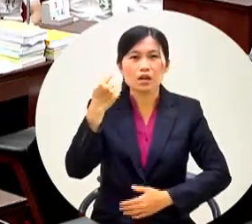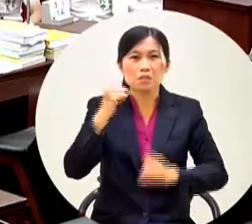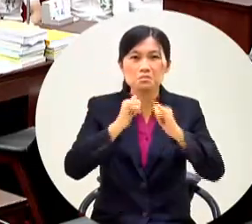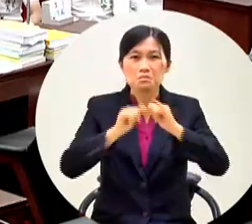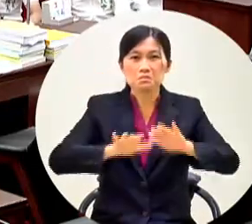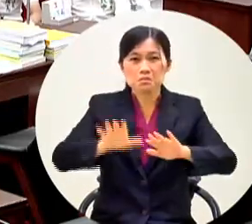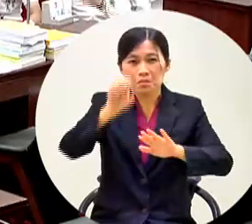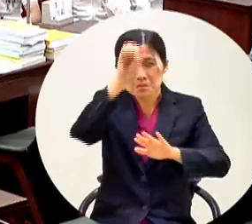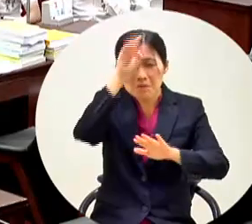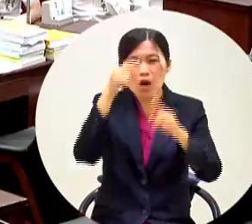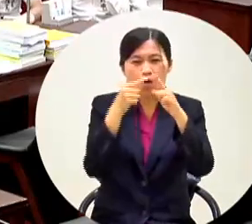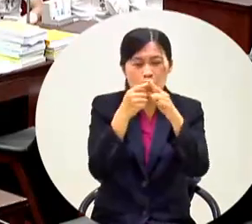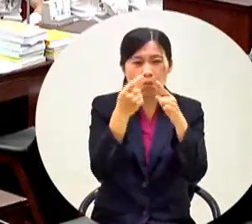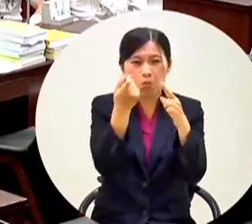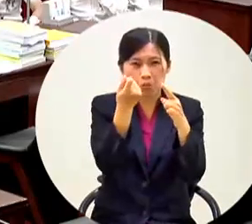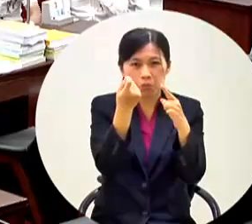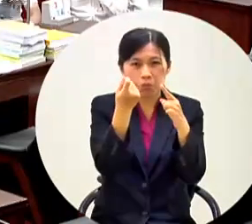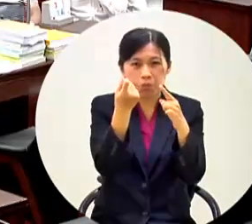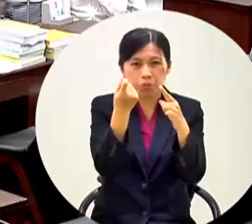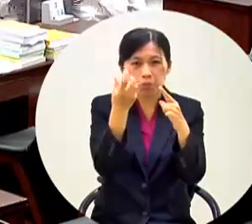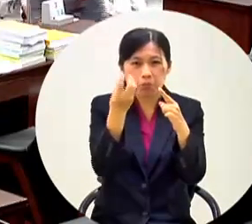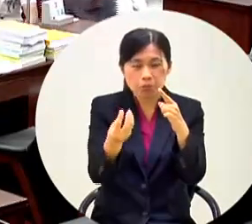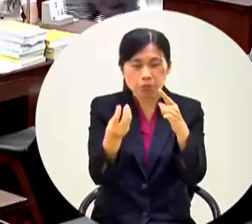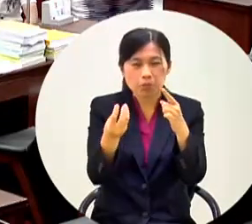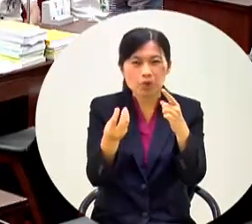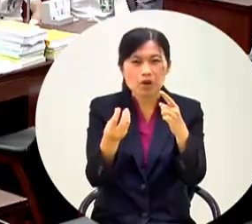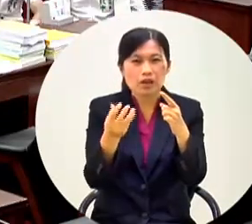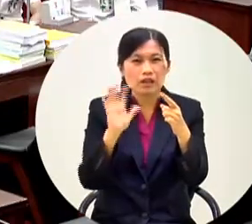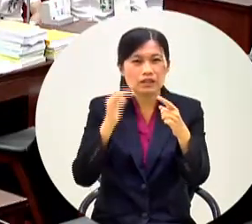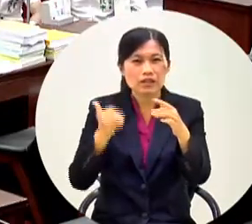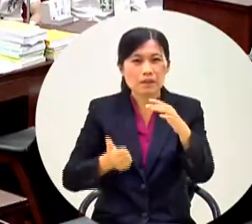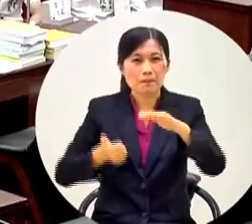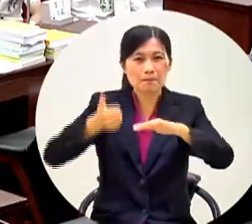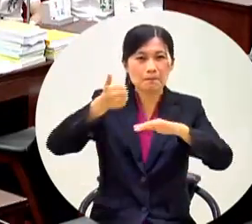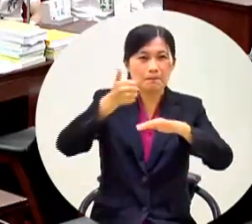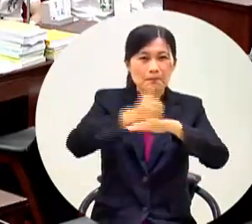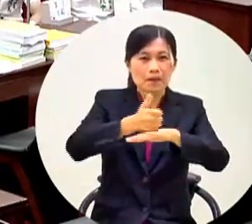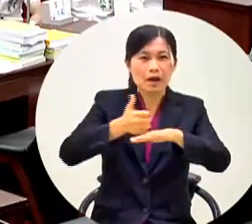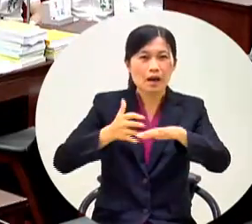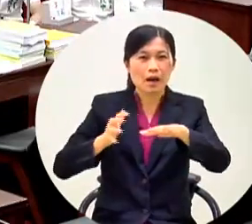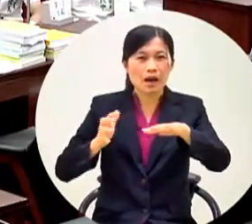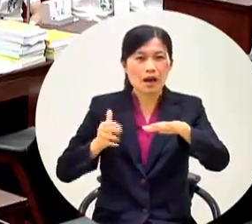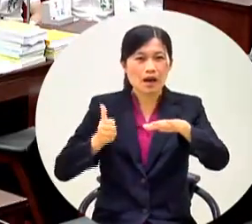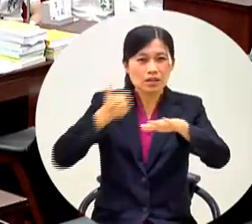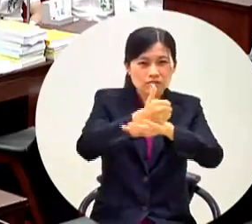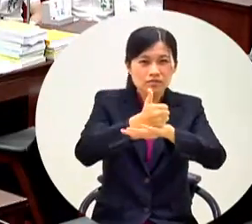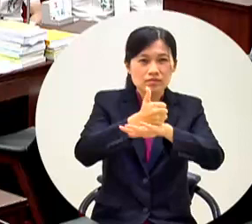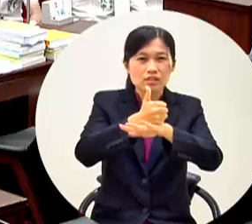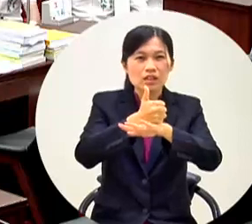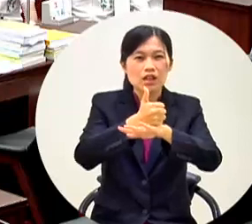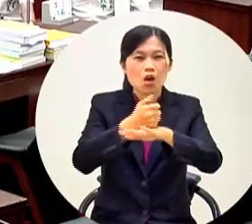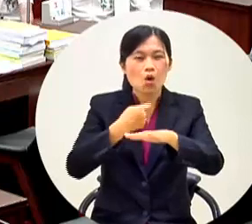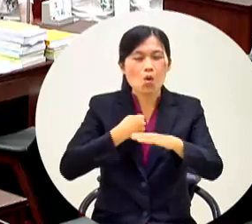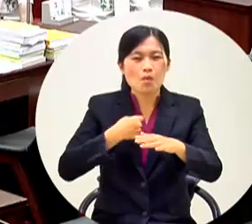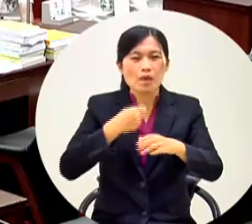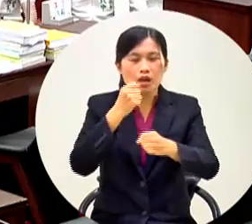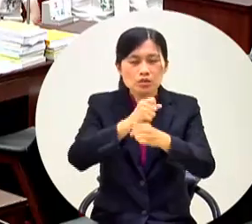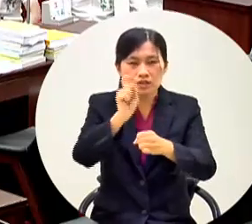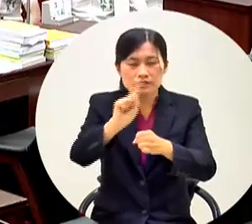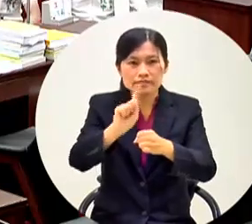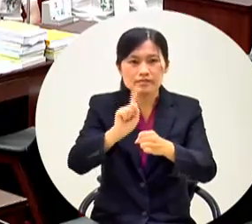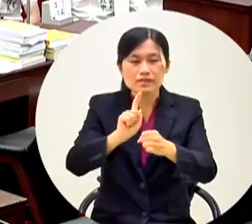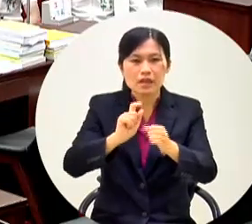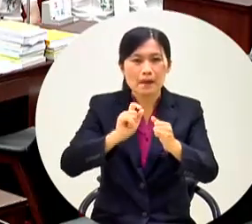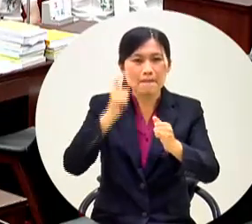霸占主席台是一种我们行使少数要表达人民意志的一个合理